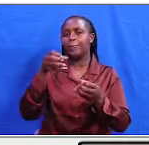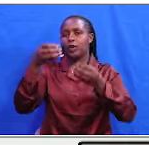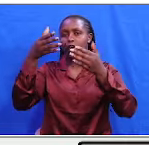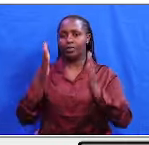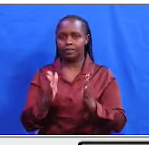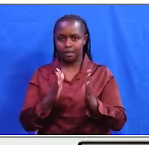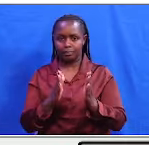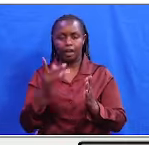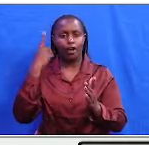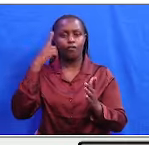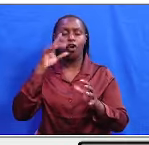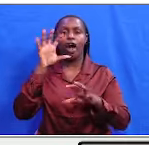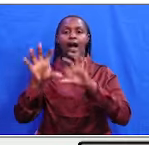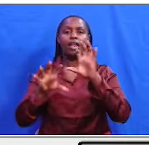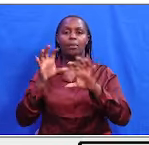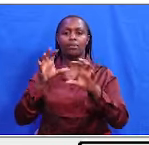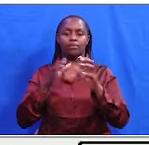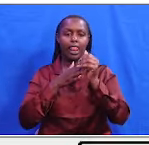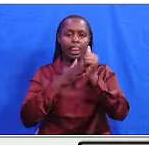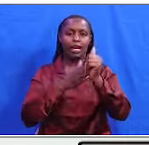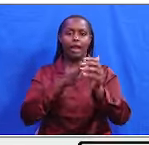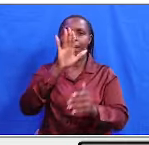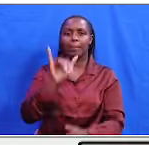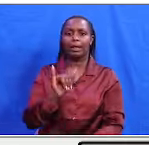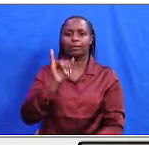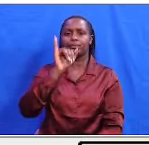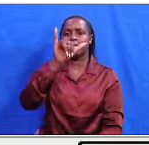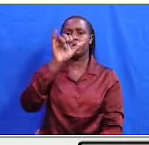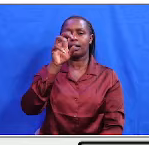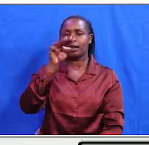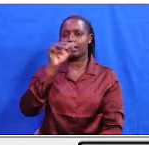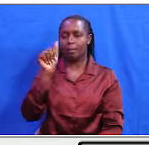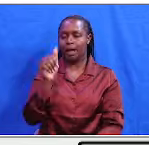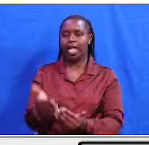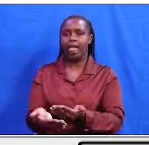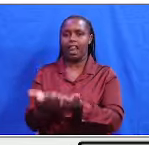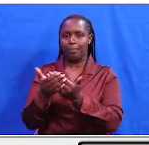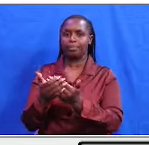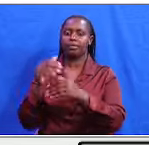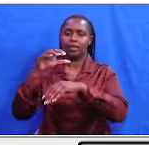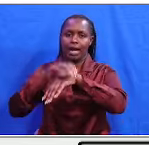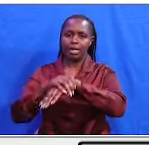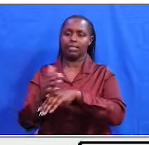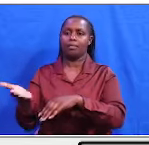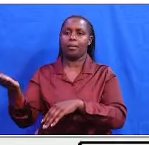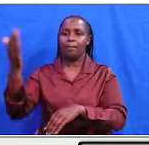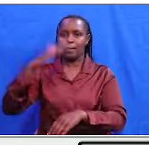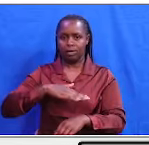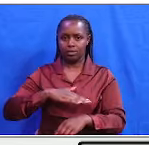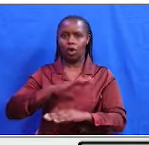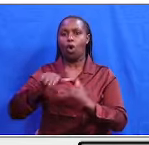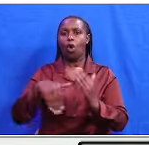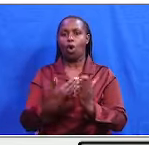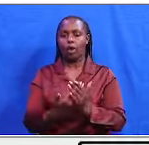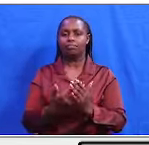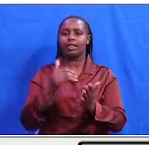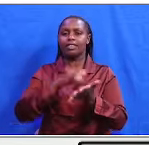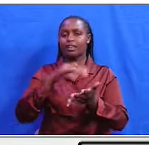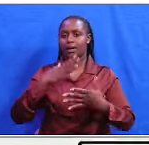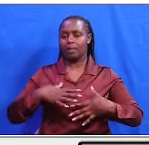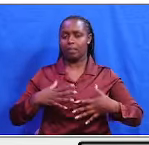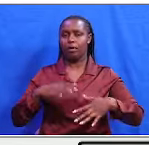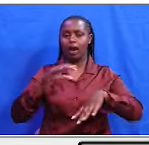na Inspector Yema walishukulika na Chief ya Olorogon kwa kukamata hiyo mhalifu na kupeleka